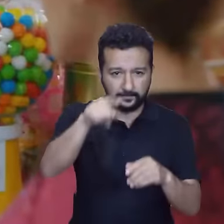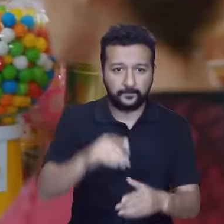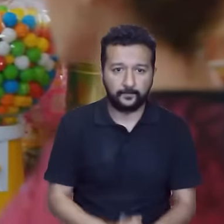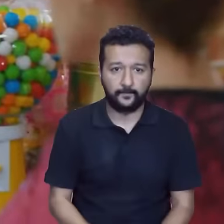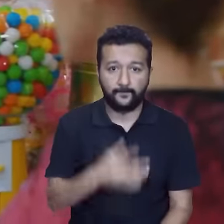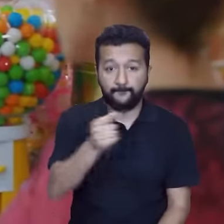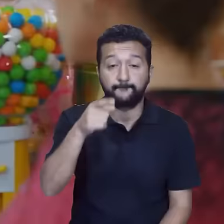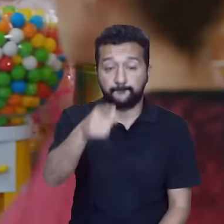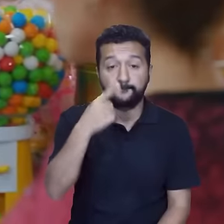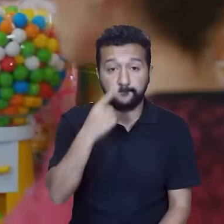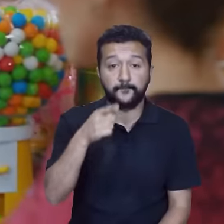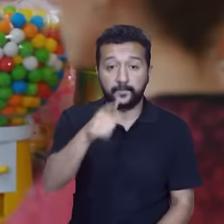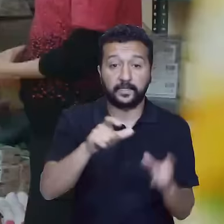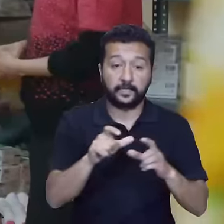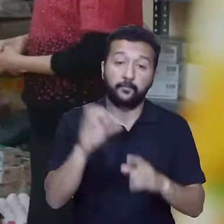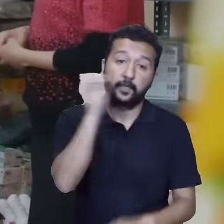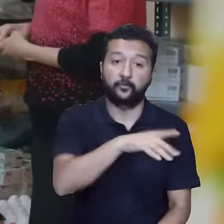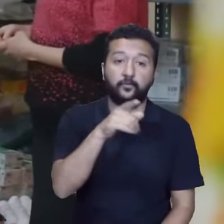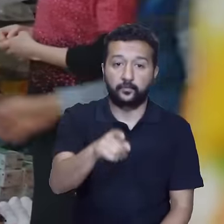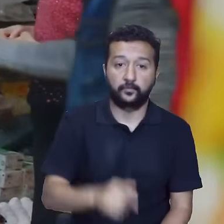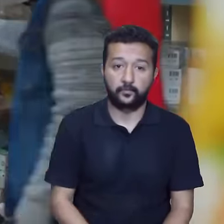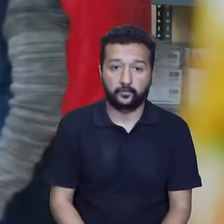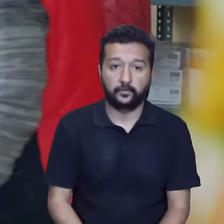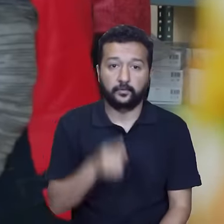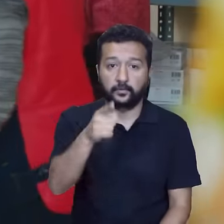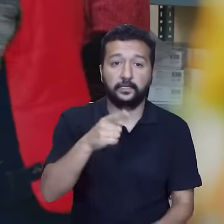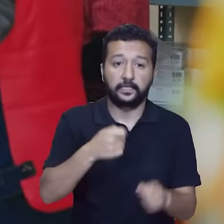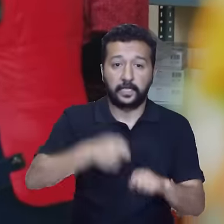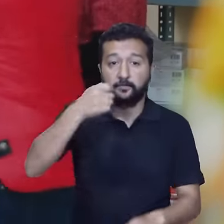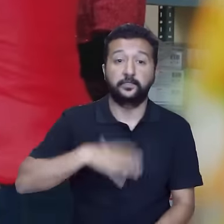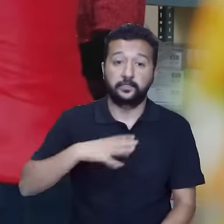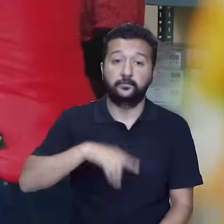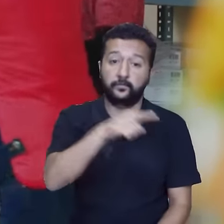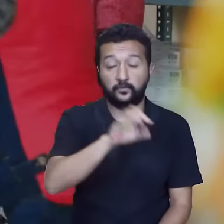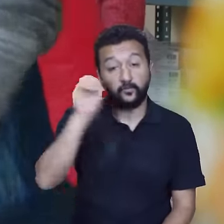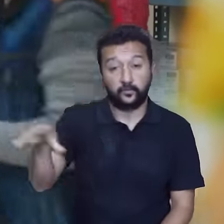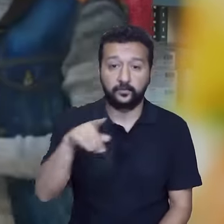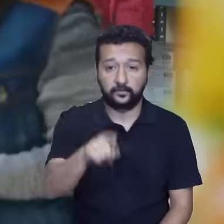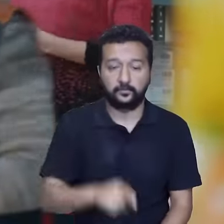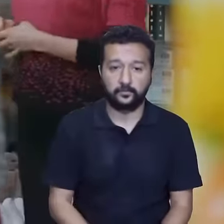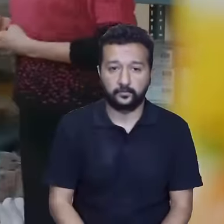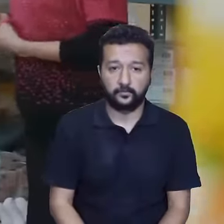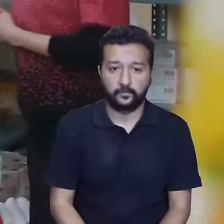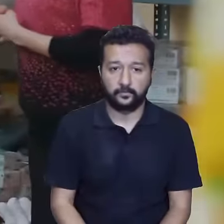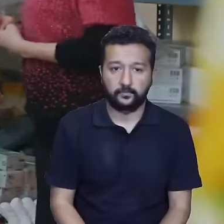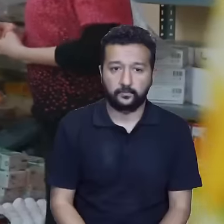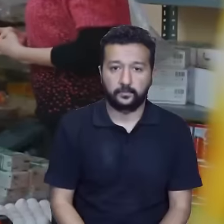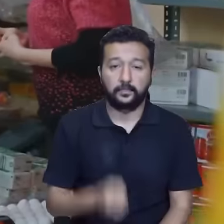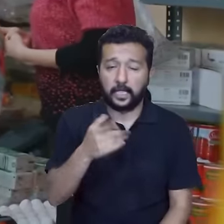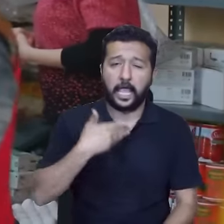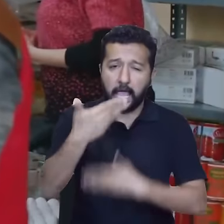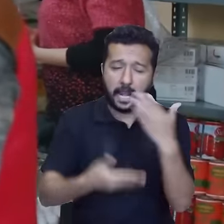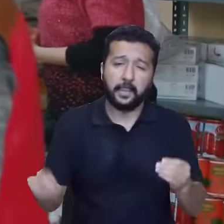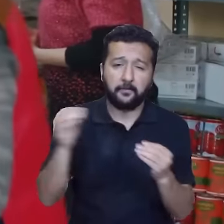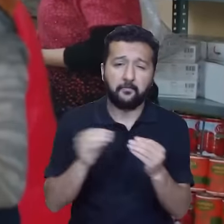ha. Al şunu bakayım Sami'ye götür. Ha bir tane de gazoz istemiş. Kaşarlı ekmeği pakete sardı. Anlata